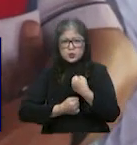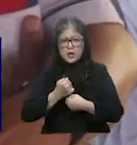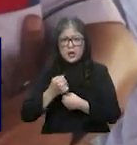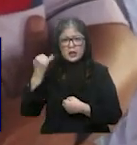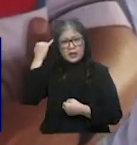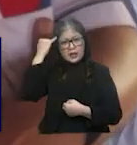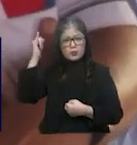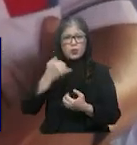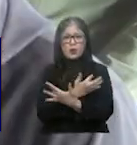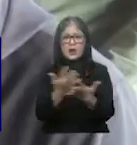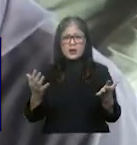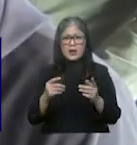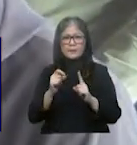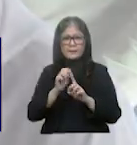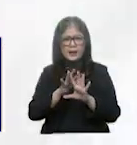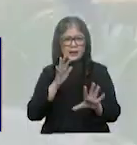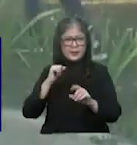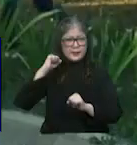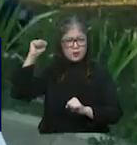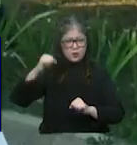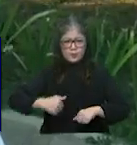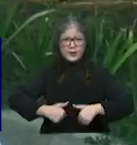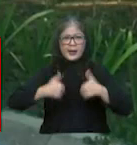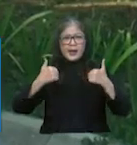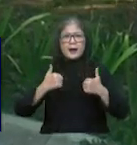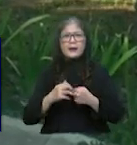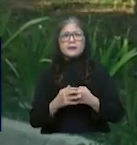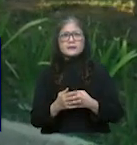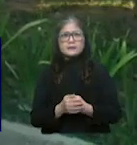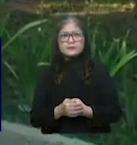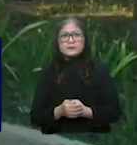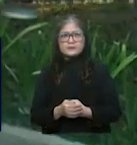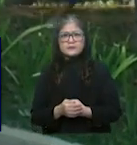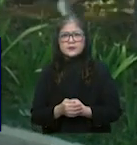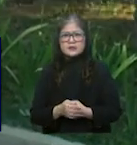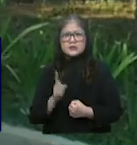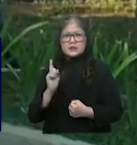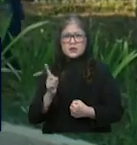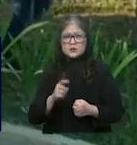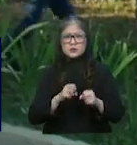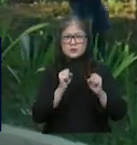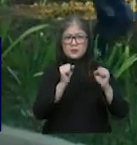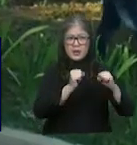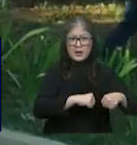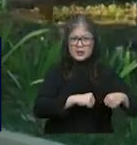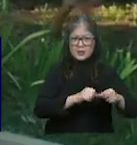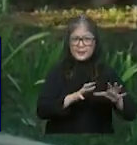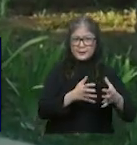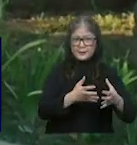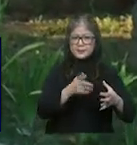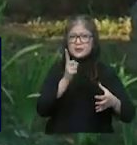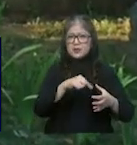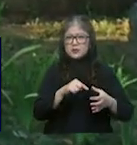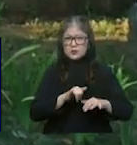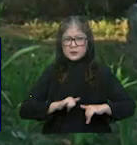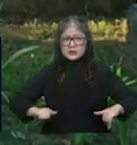memenangkan Partai Perindo di Kabupaten Magelang. Karena harus ada satu kekompakan dari atas ke bawah, jadi kita harus satu langkah untuk